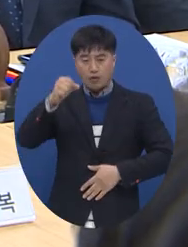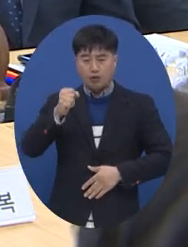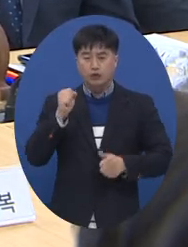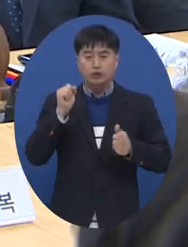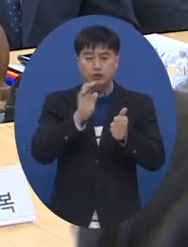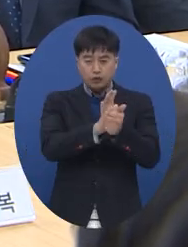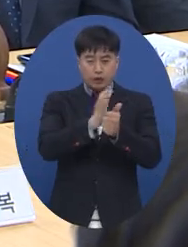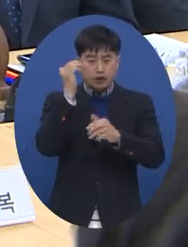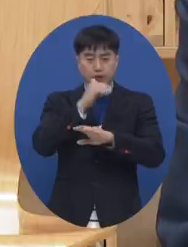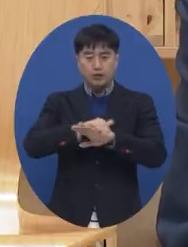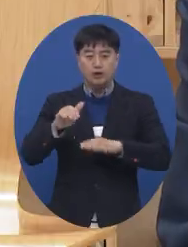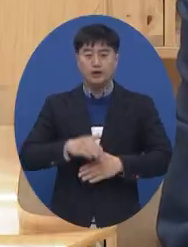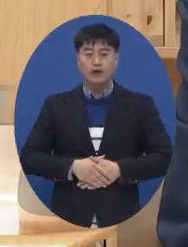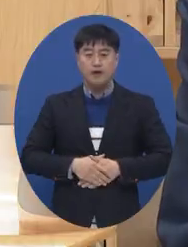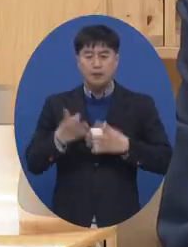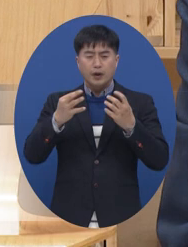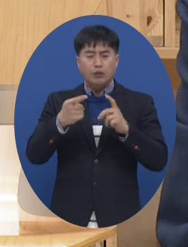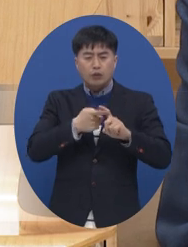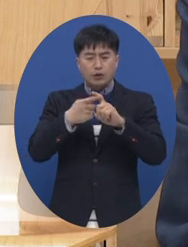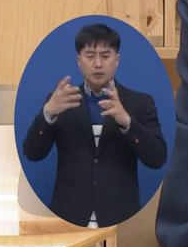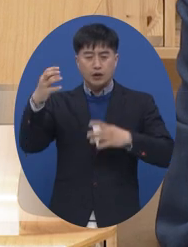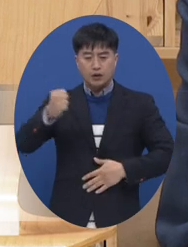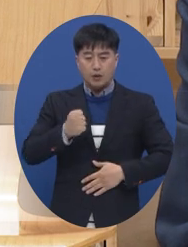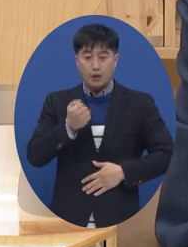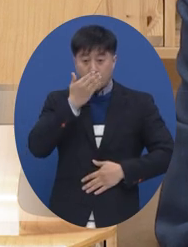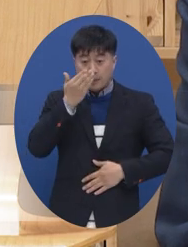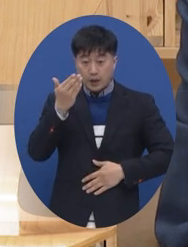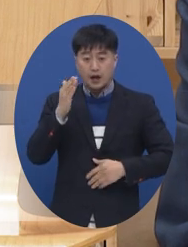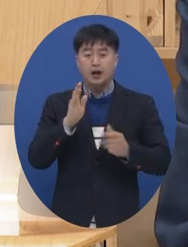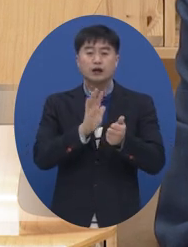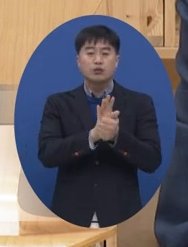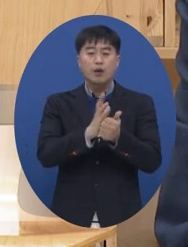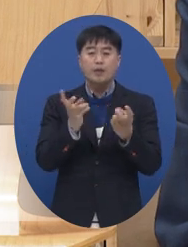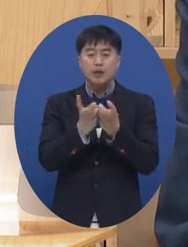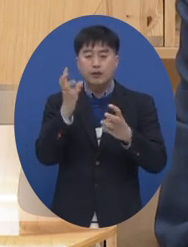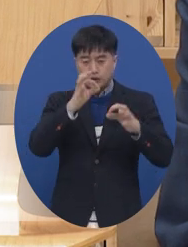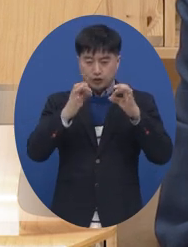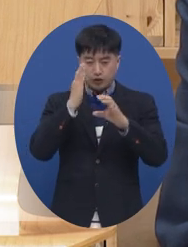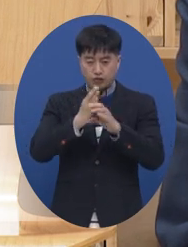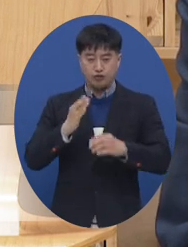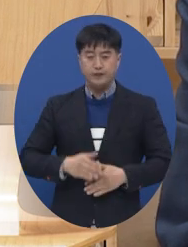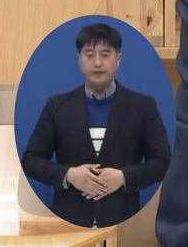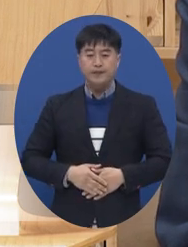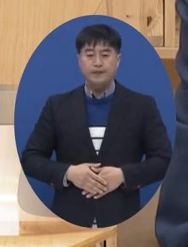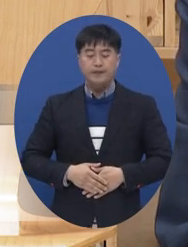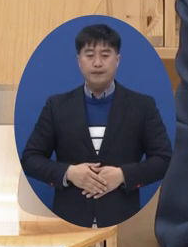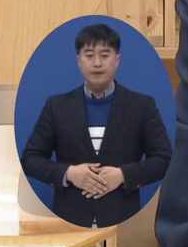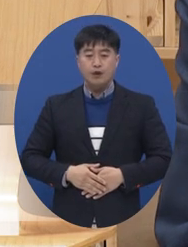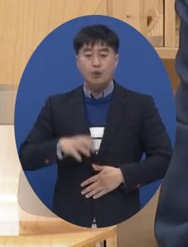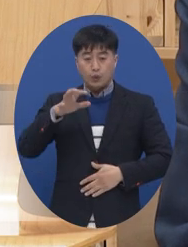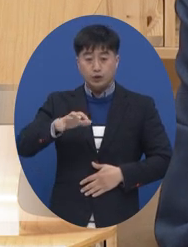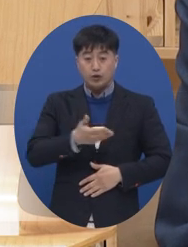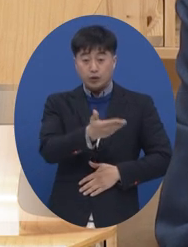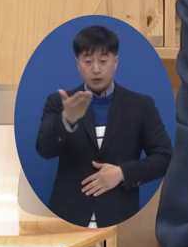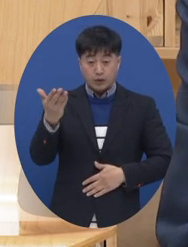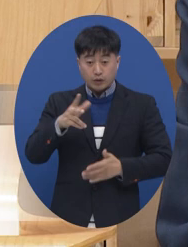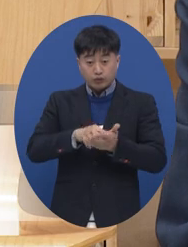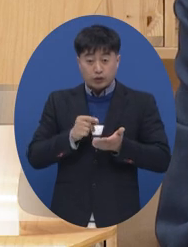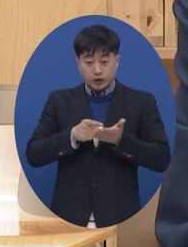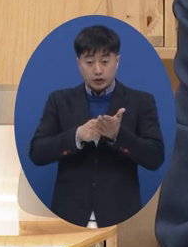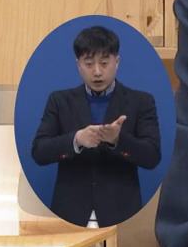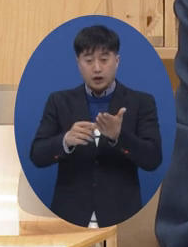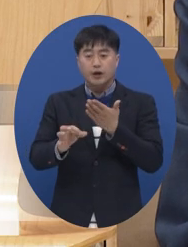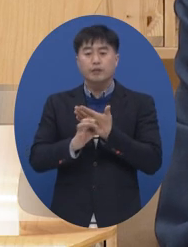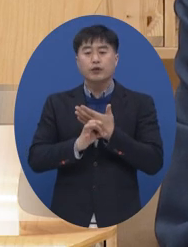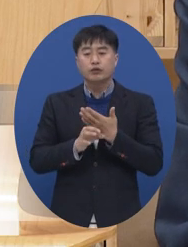지원할 예정입니다. 많은 관심을 가지고 가능한 지원 방법들을 많이 찾아보고 있습니다. 현장에서 여러분들이